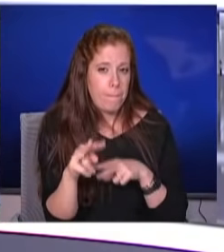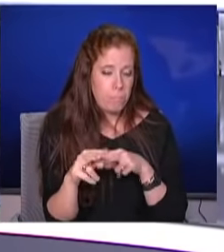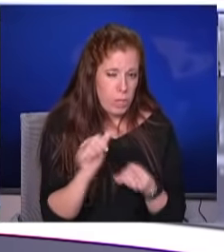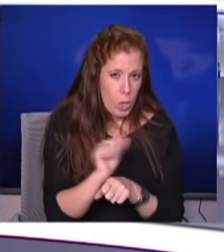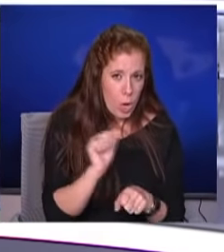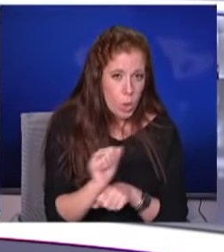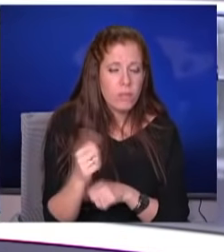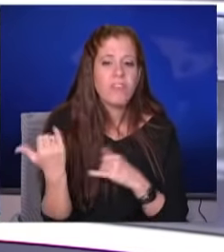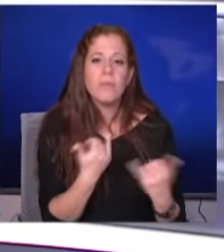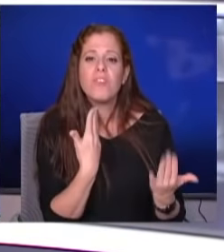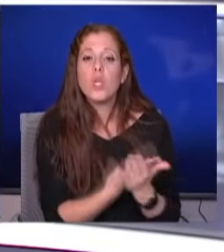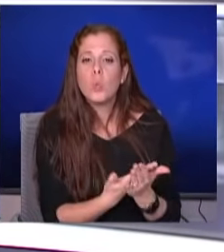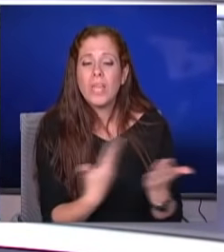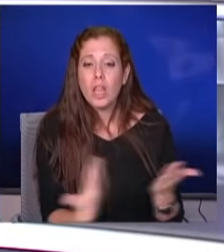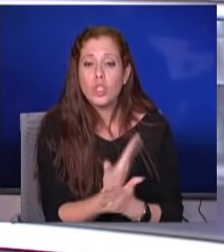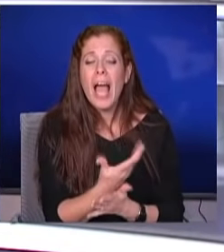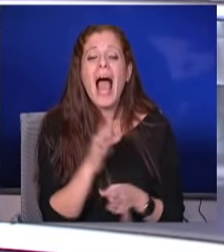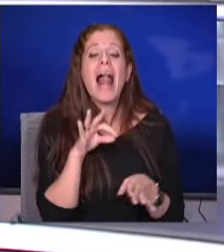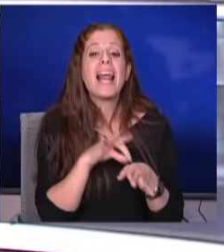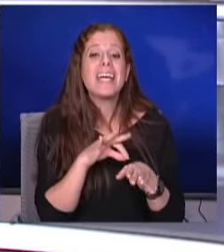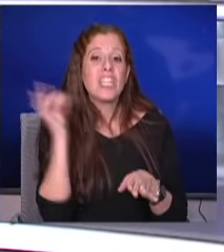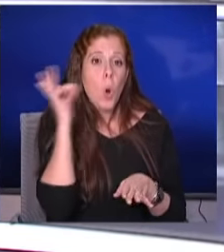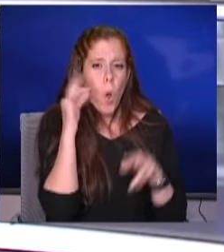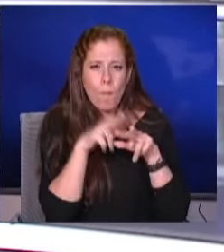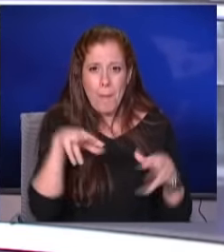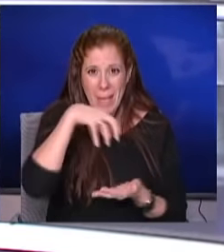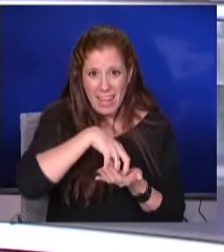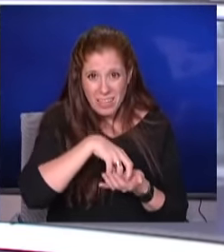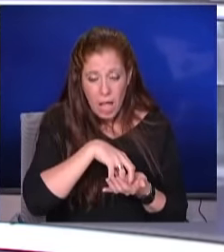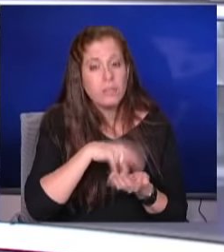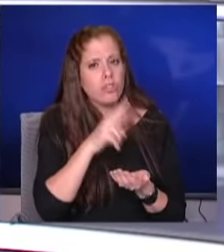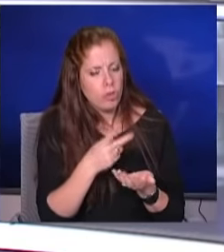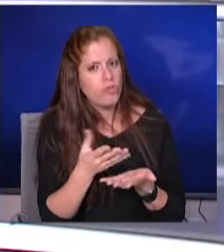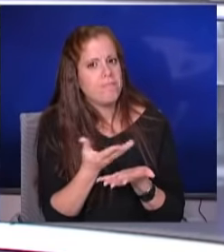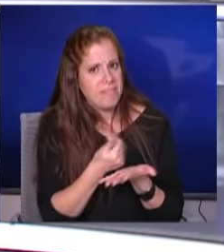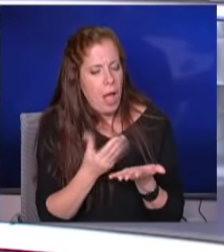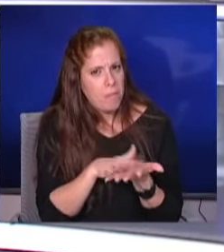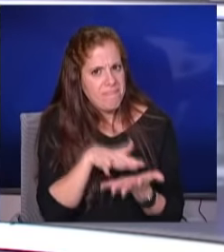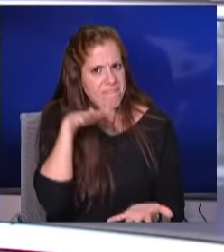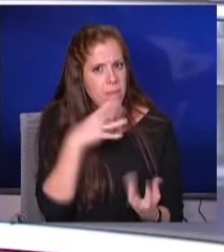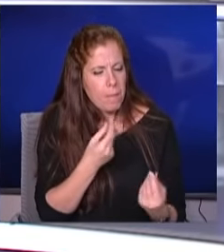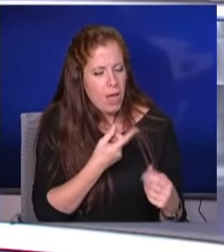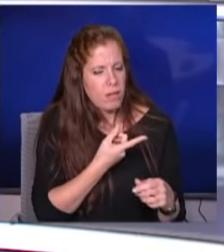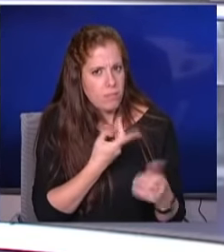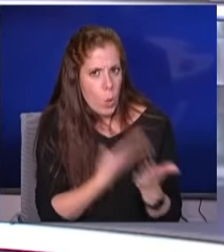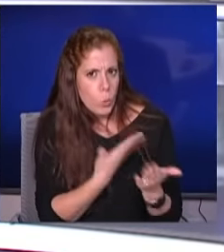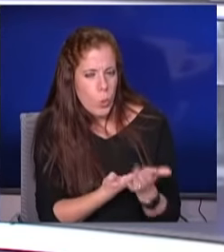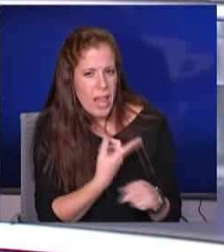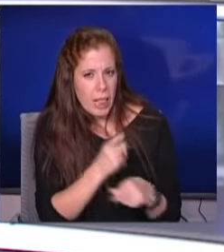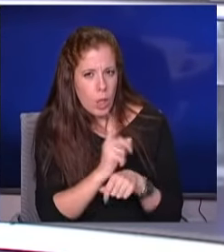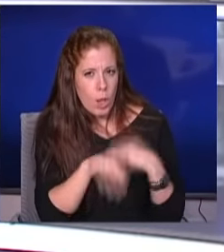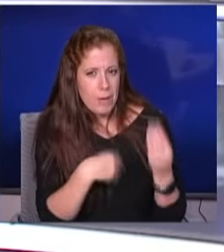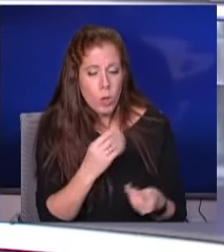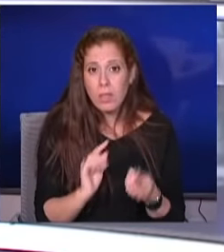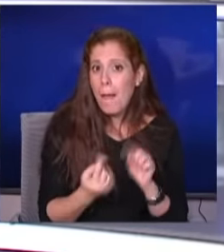על גינקולוג ממרכז הארץ, נגדו הולכות ומצטברות עדויות על הטרדות מיניות. מה קורה שם מאחורי הווילון